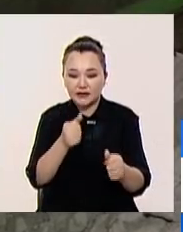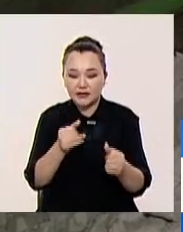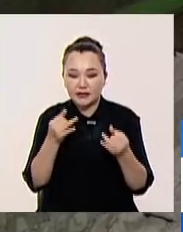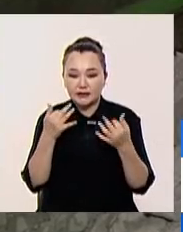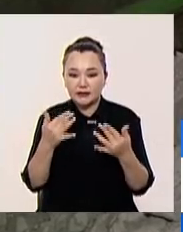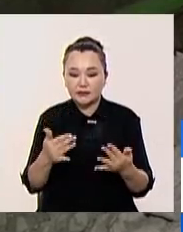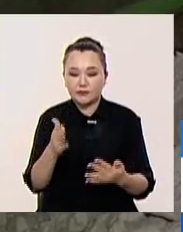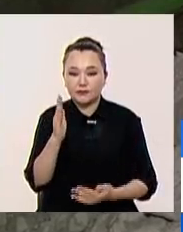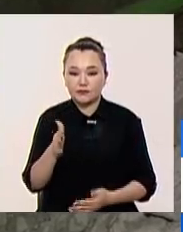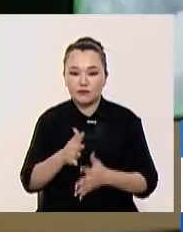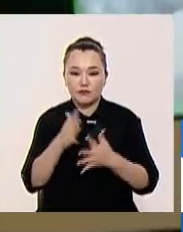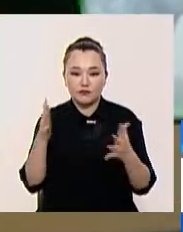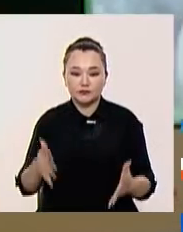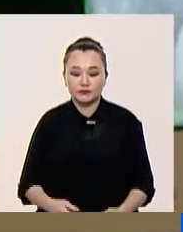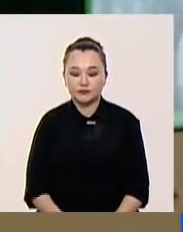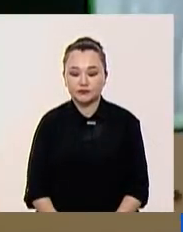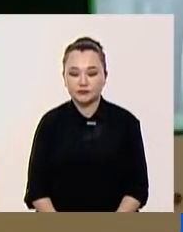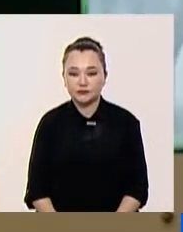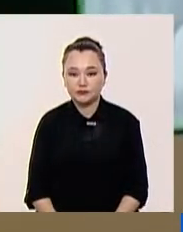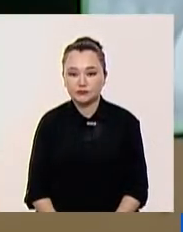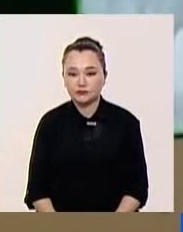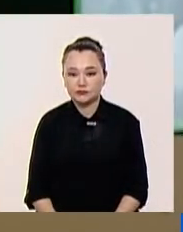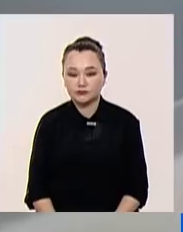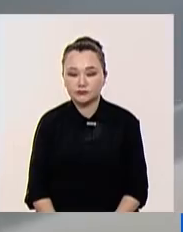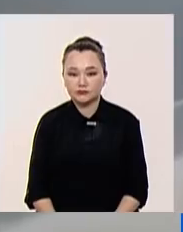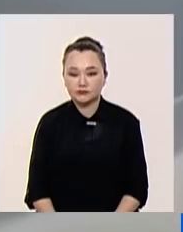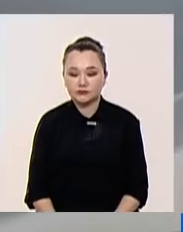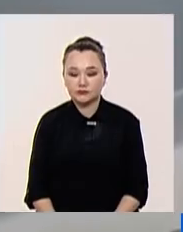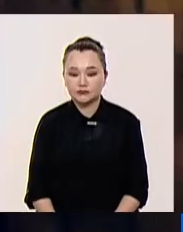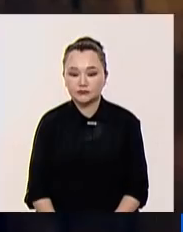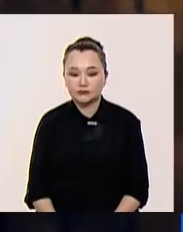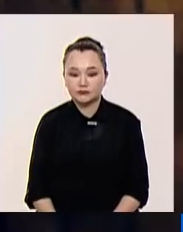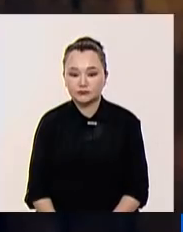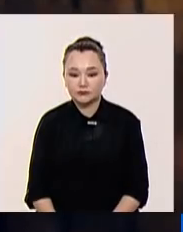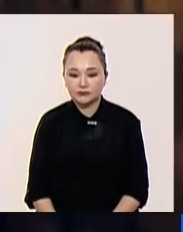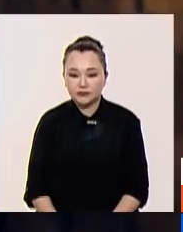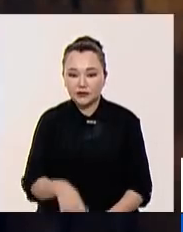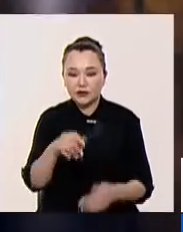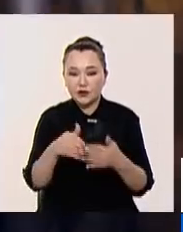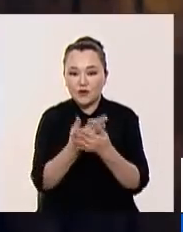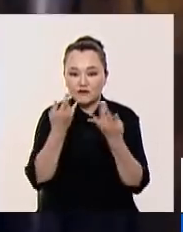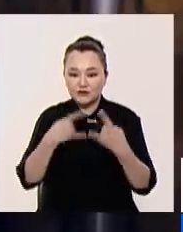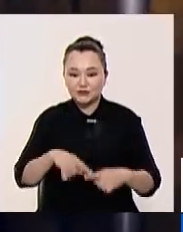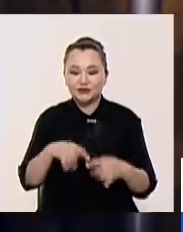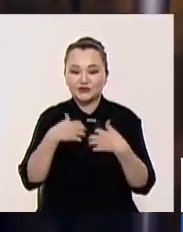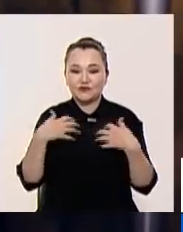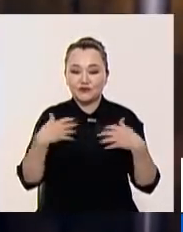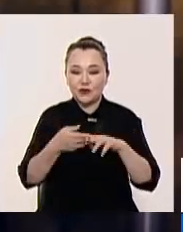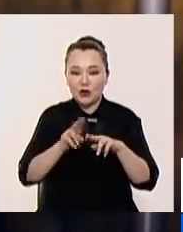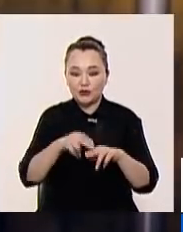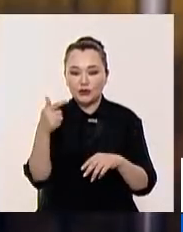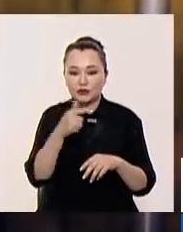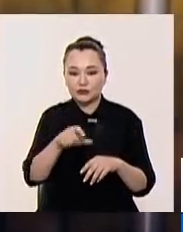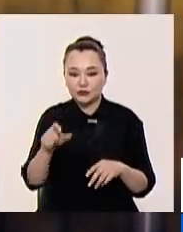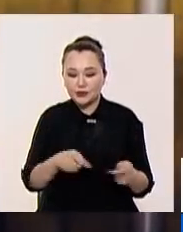востребованным. Мадина Исюмбаева, Нуркен Токмурдин, Информбюро, Нур-Султан. Новорожденных животных, которых